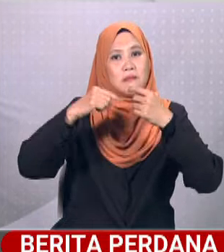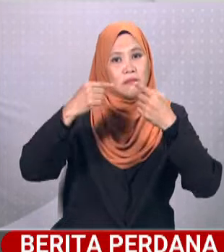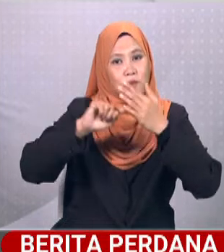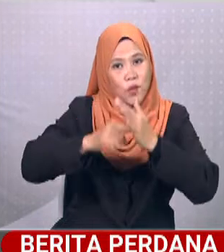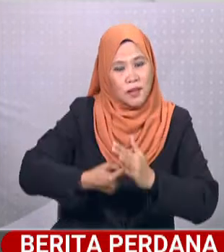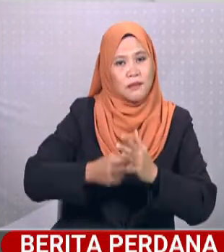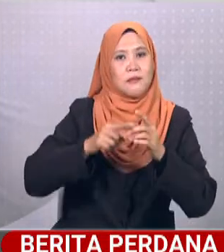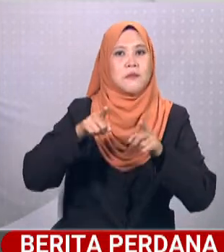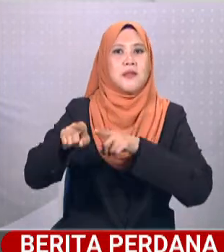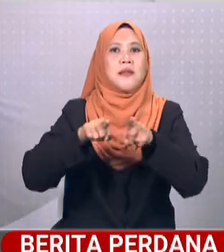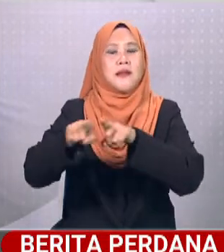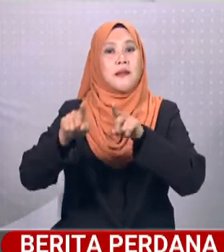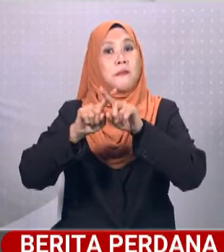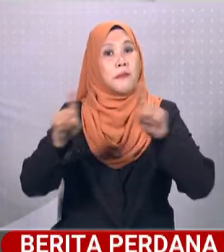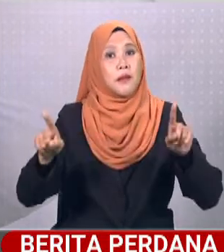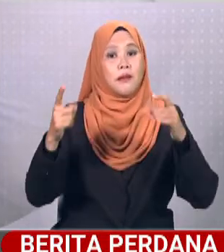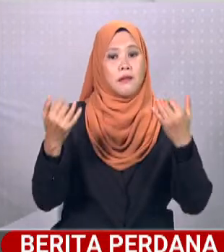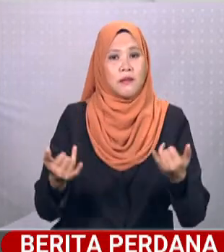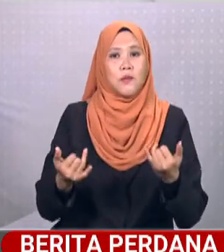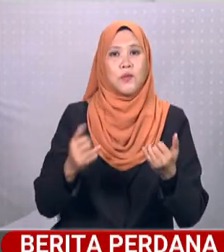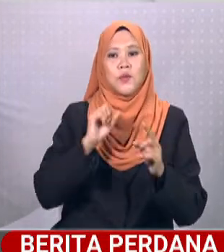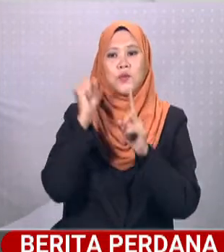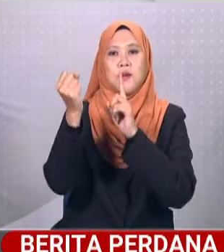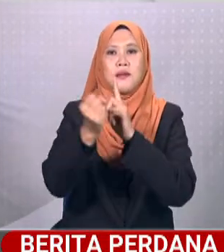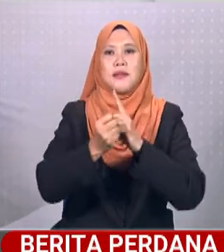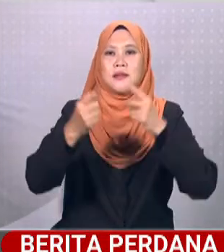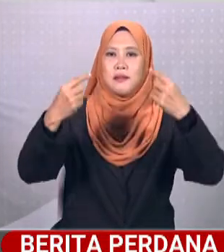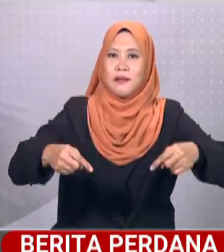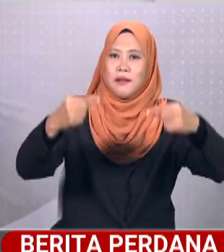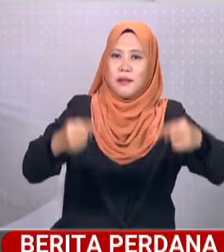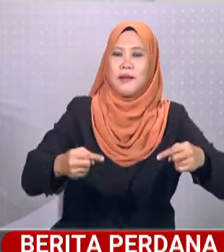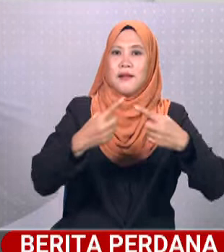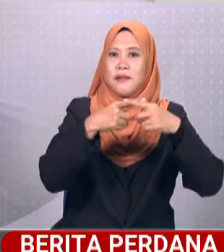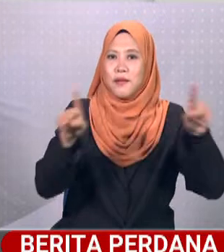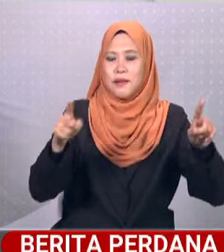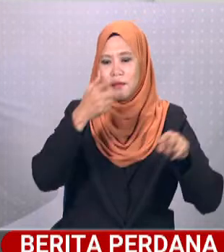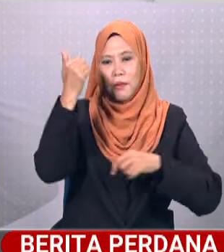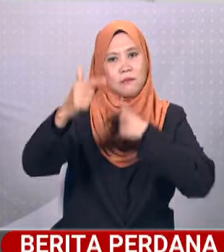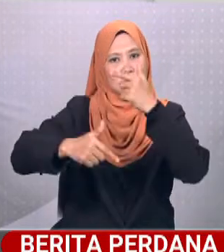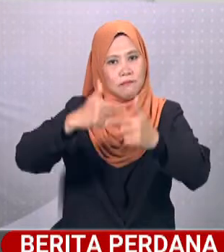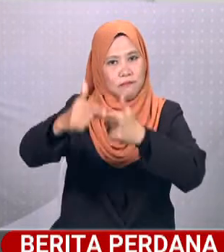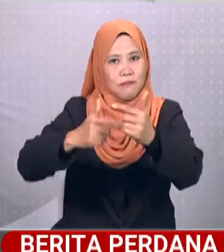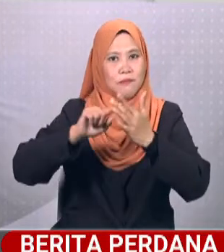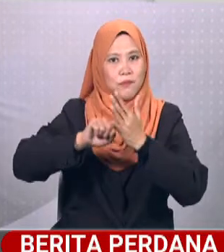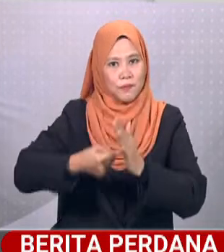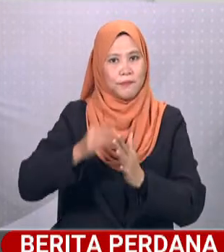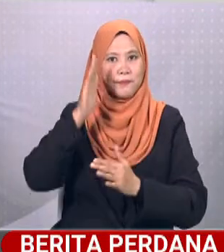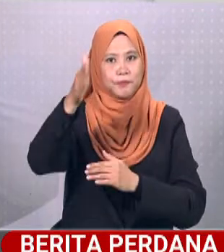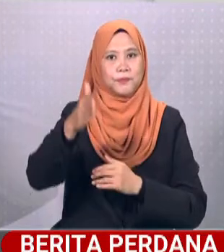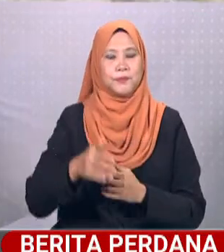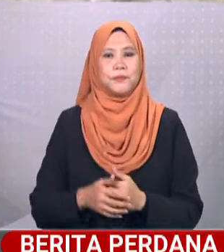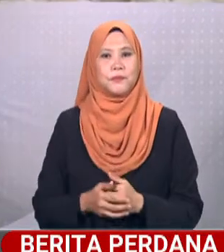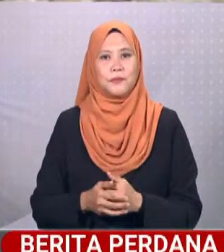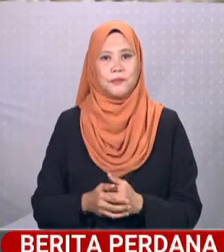meneruskan saingan. Apa yang pasti, sudah tentu suasana saingan akan berbeza apabila liga bermula.